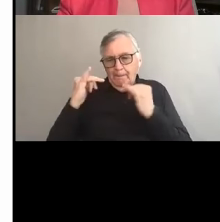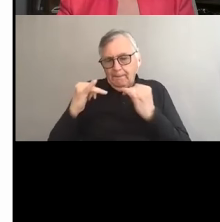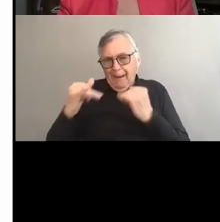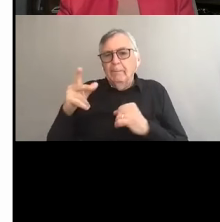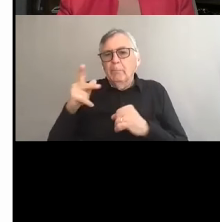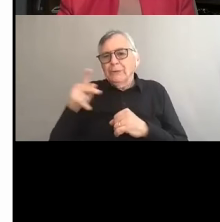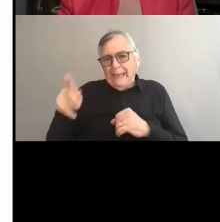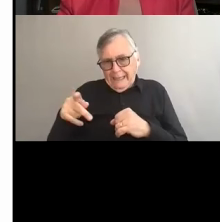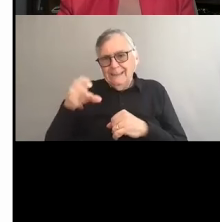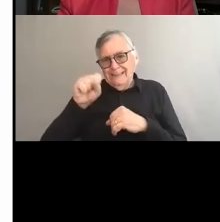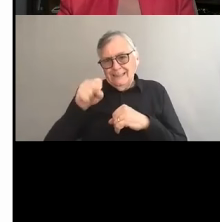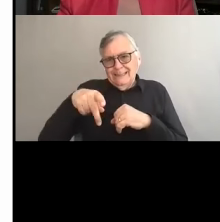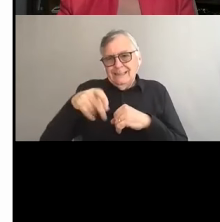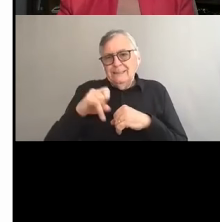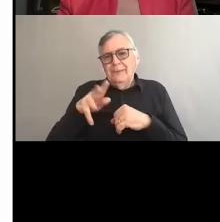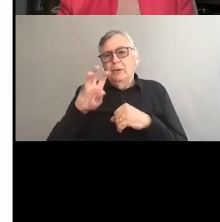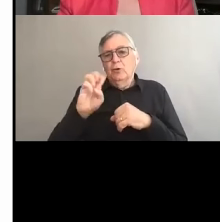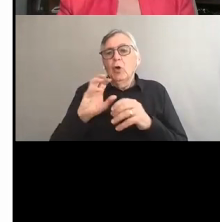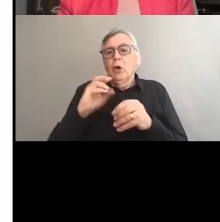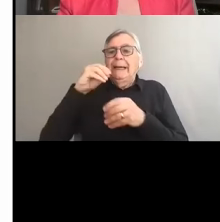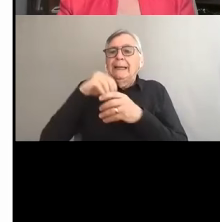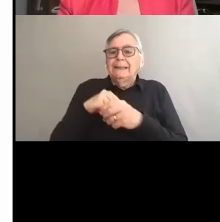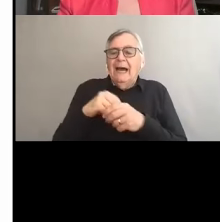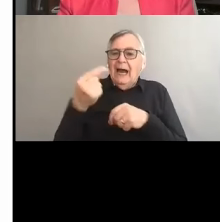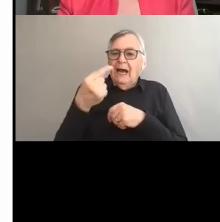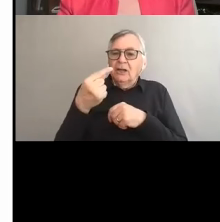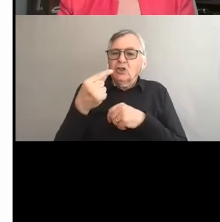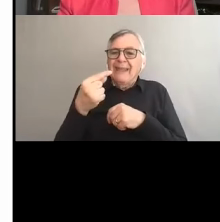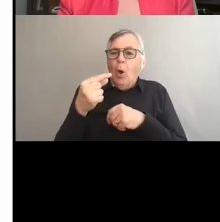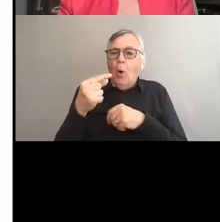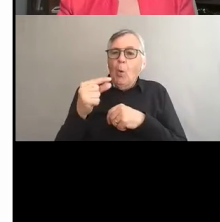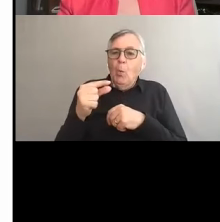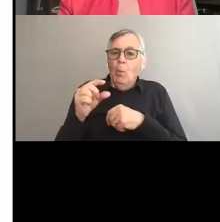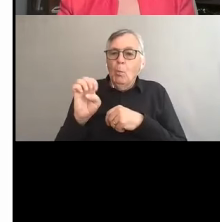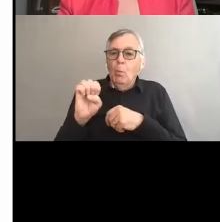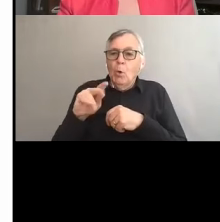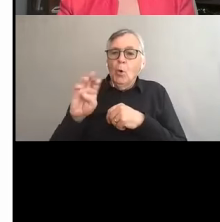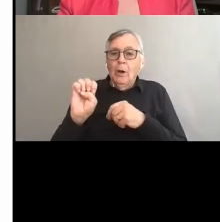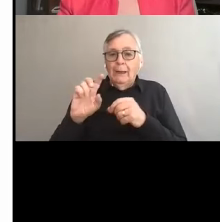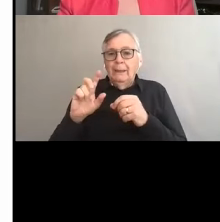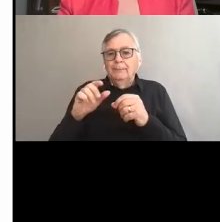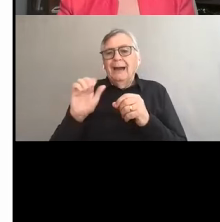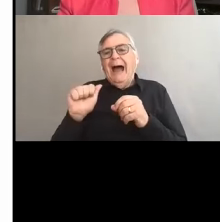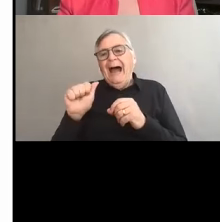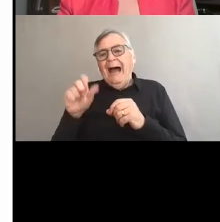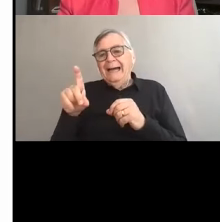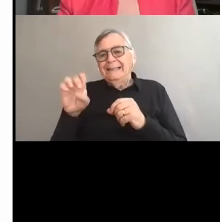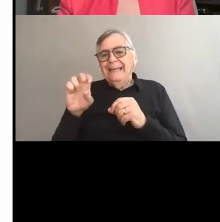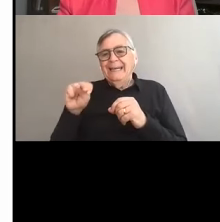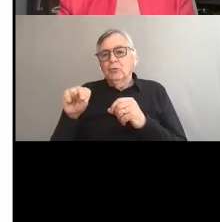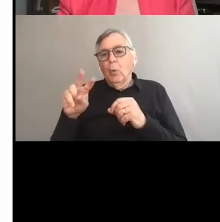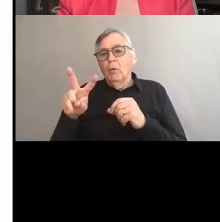protéine spicule. Ils vont l'insérer dans un génome de virus. Présentement, ce sont des adénovirus qui sont